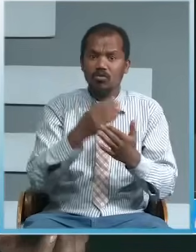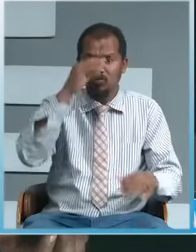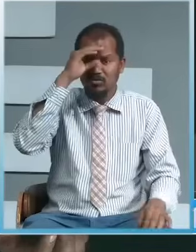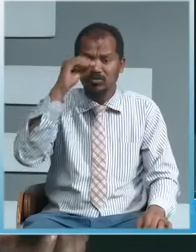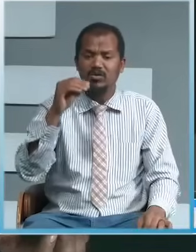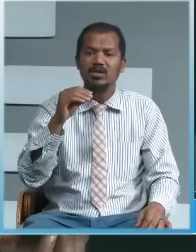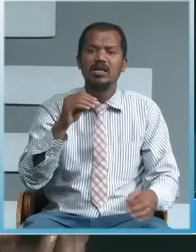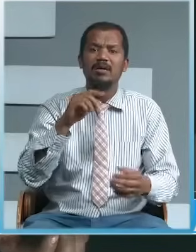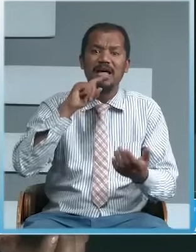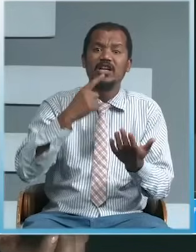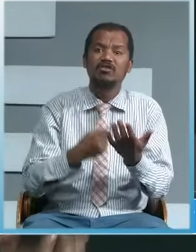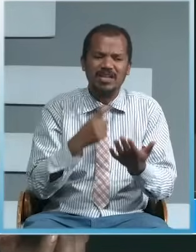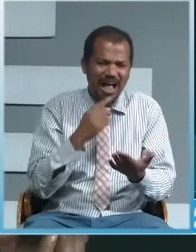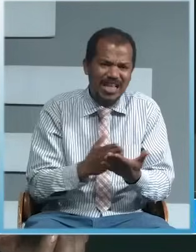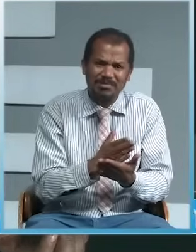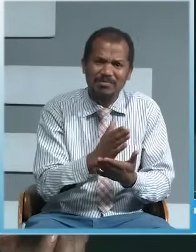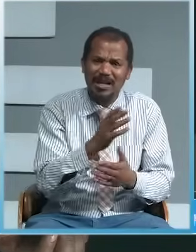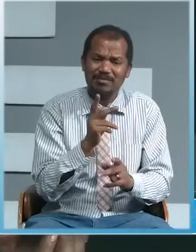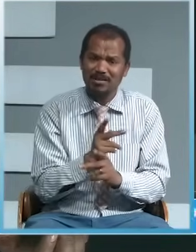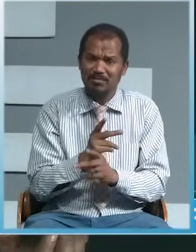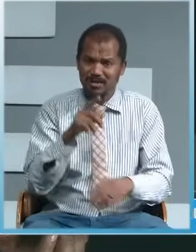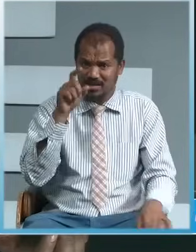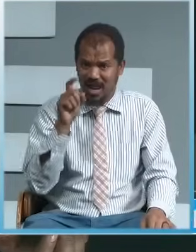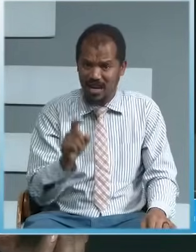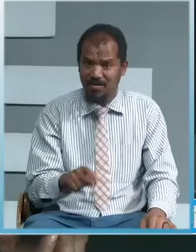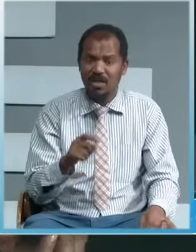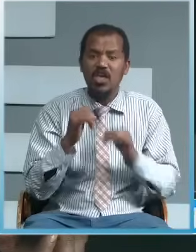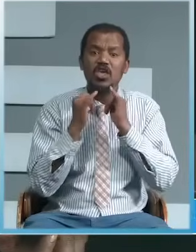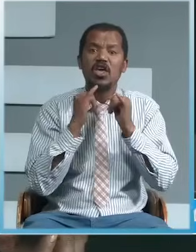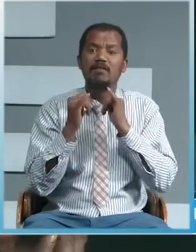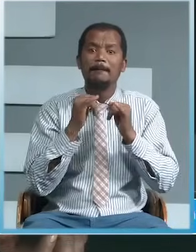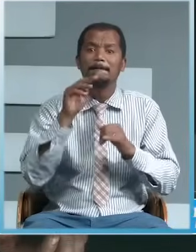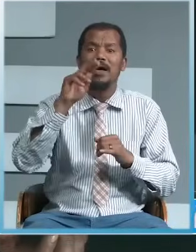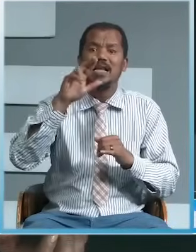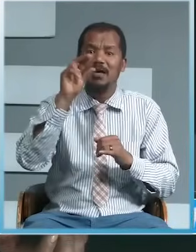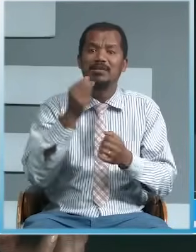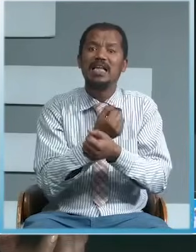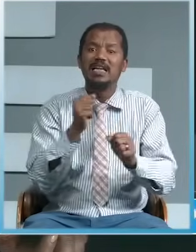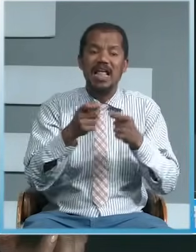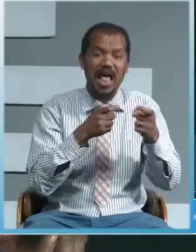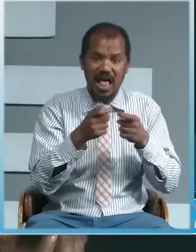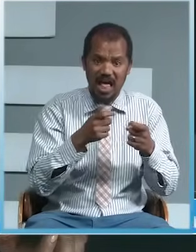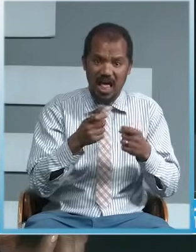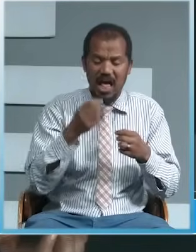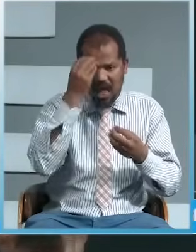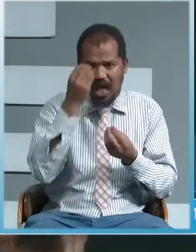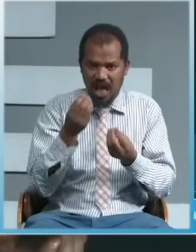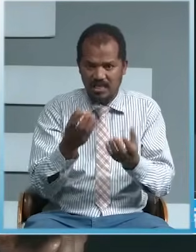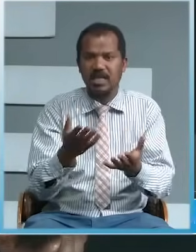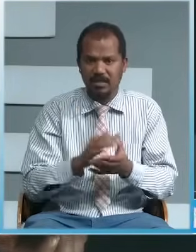ሁሉም ሰው ግላይ መረጃዎችን ከአጭበርባሪዎች መጠበቅ እንዳለበት የኢንፎርሜሽን መረብ ደህንነት አስተዳደር